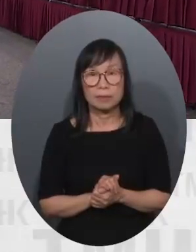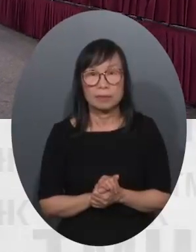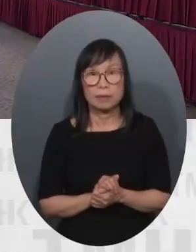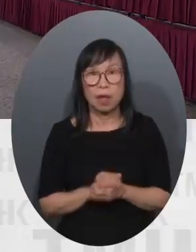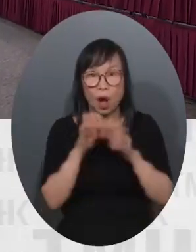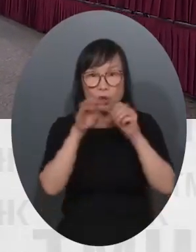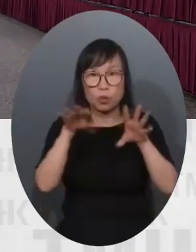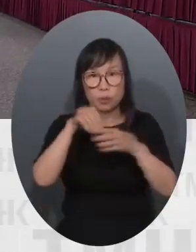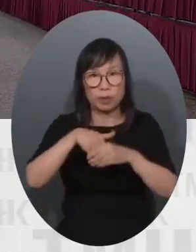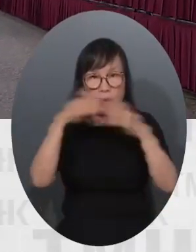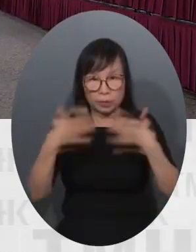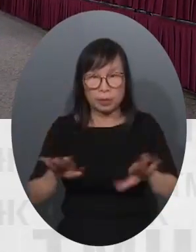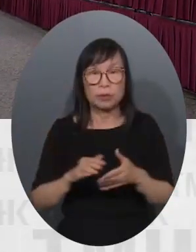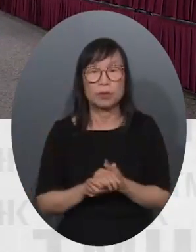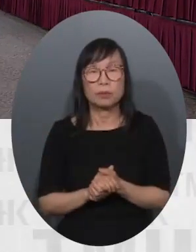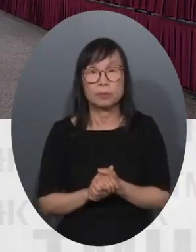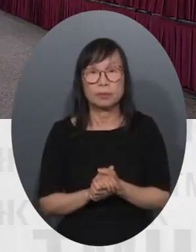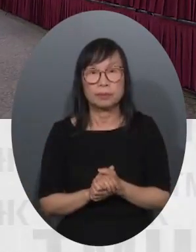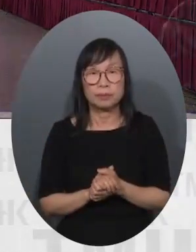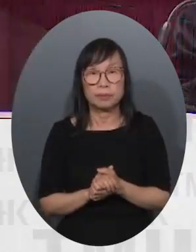我宣布投票結束。